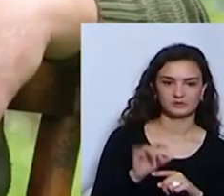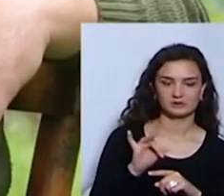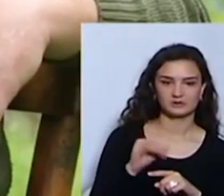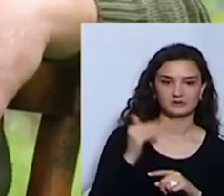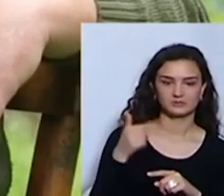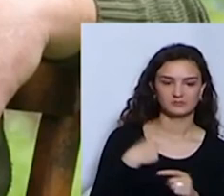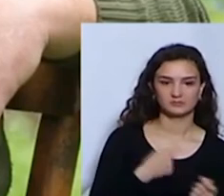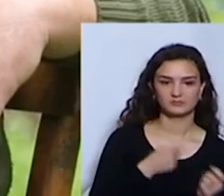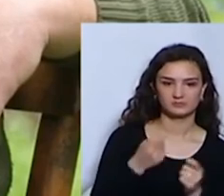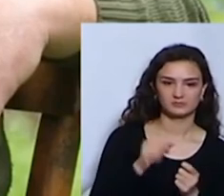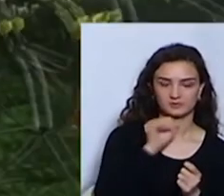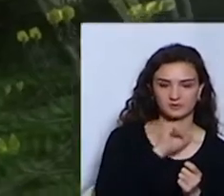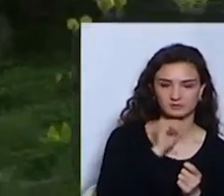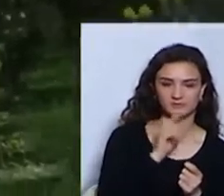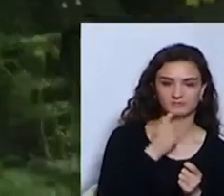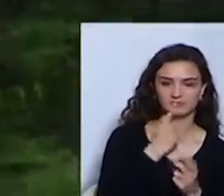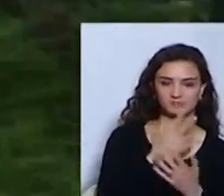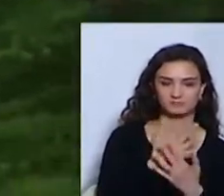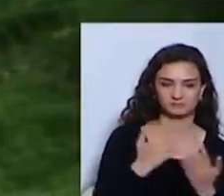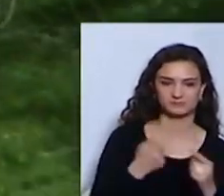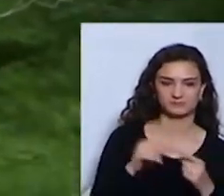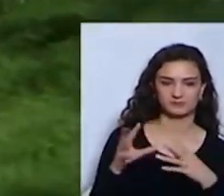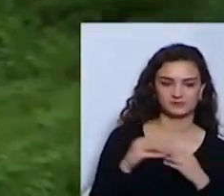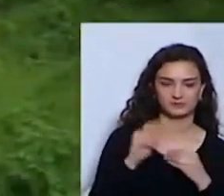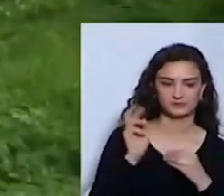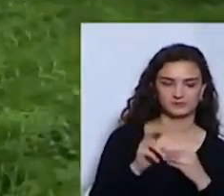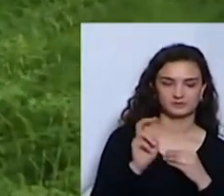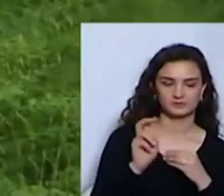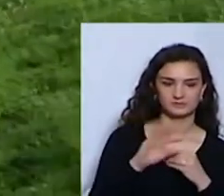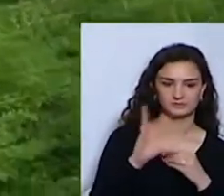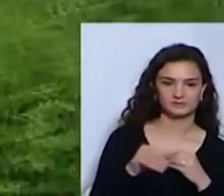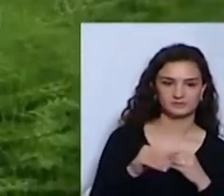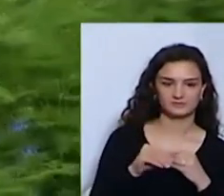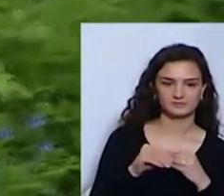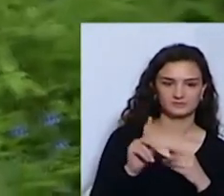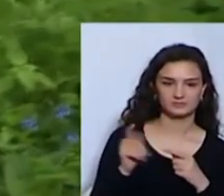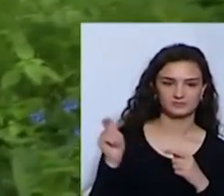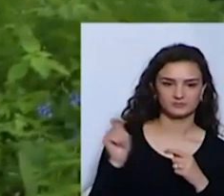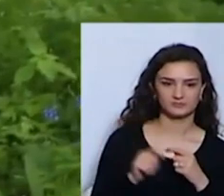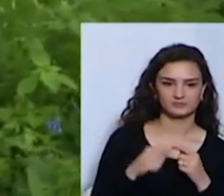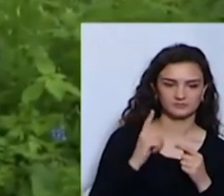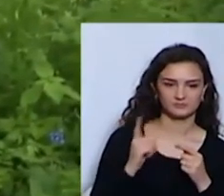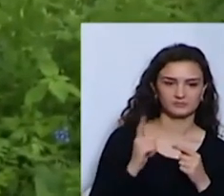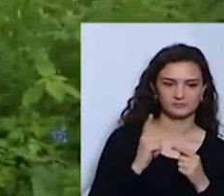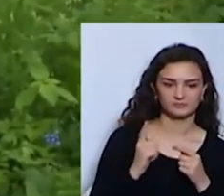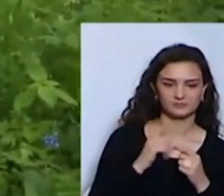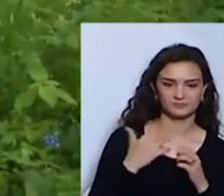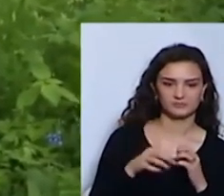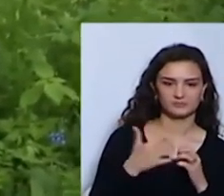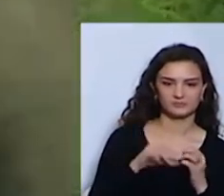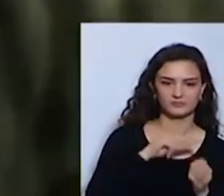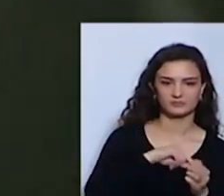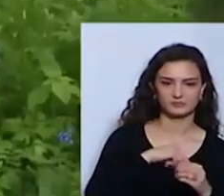ინასთვის მომაკ ნაკენი კომპიუტერი. ერთად დავდივართ, ერთად ყავს მომაკს და ყველაფერი. რო ჩამოდიოთ მე და ენა